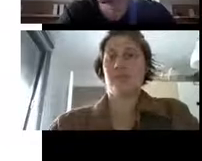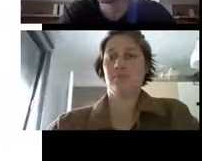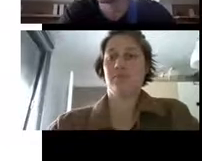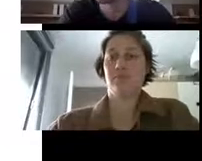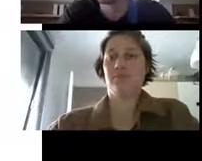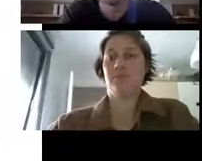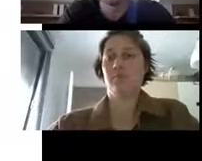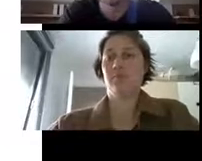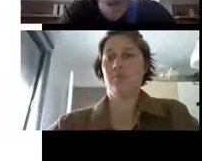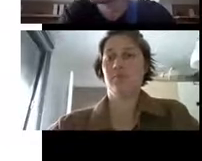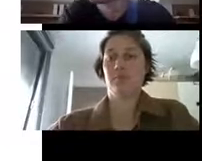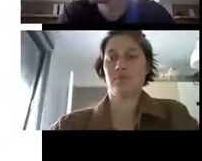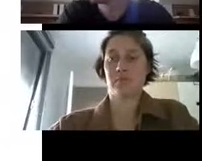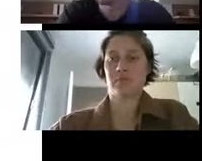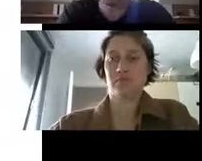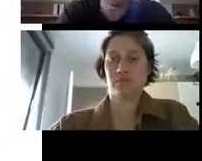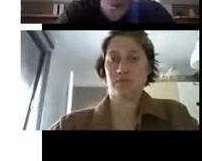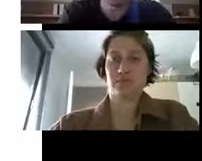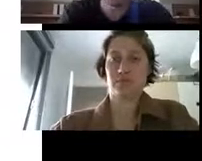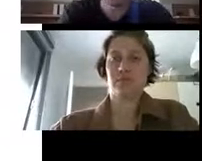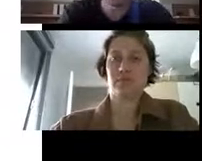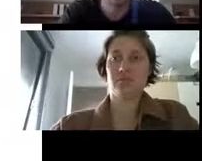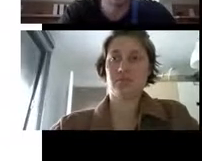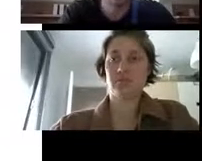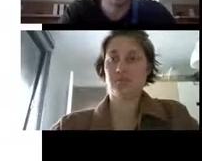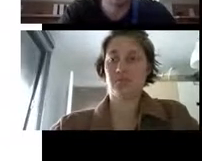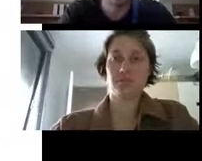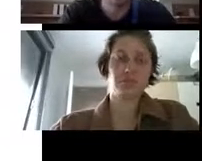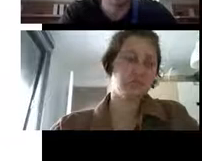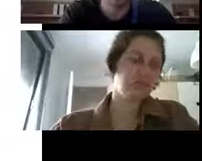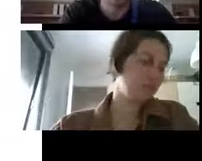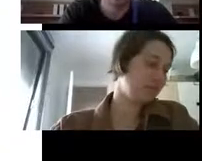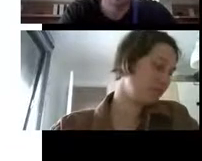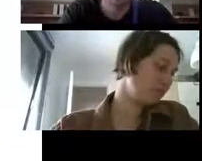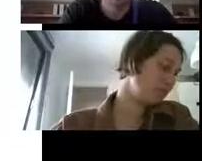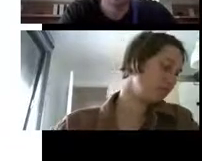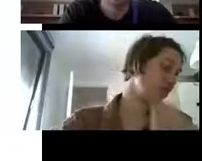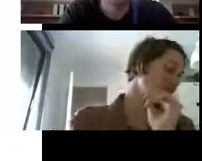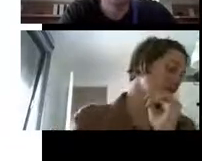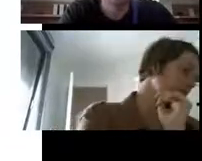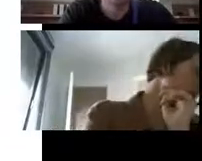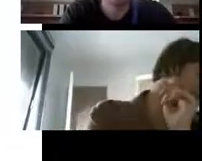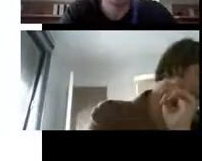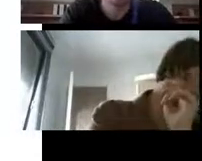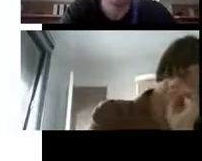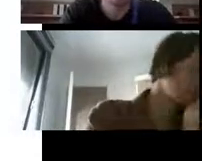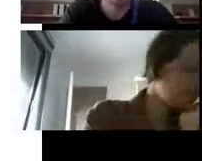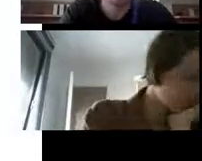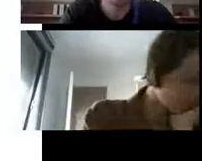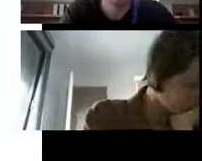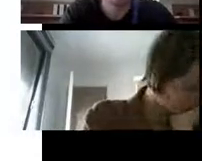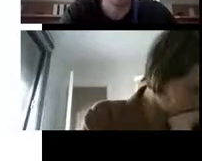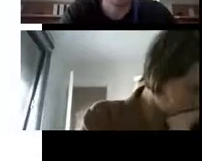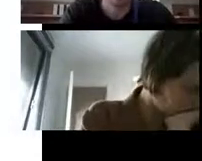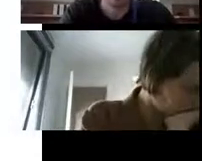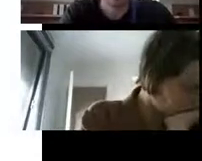blijven. En focus vooral op de hygiëne van de contactoppervlakken. Dat is een beetje een daar verschuift een beetje de focus van vorige zomer, was het echt handen